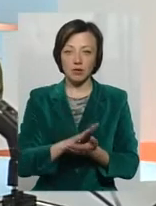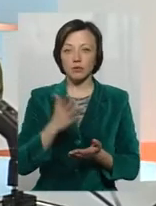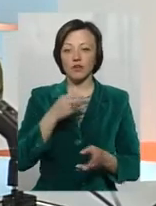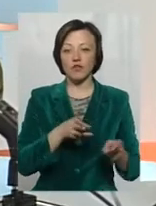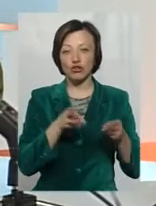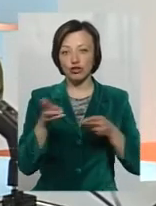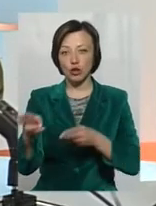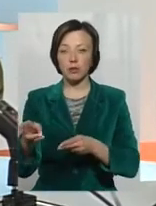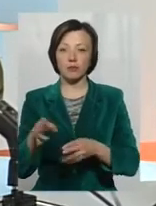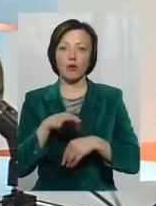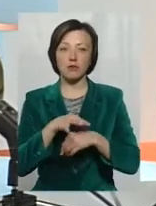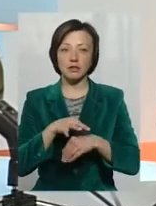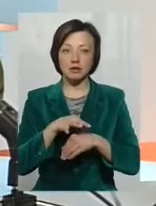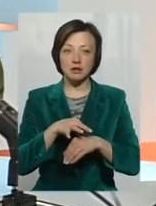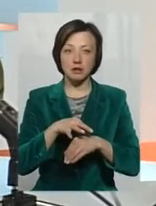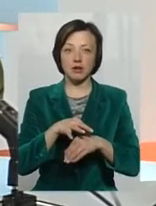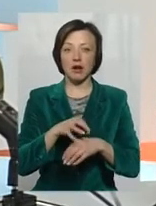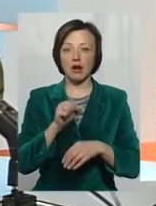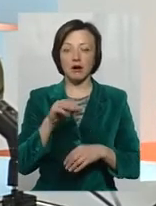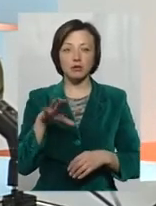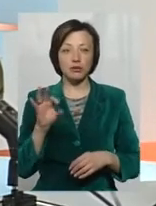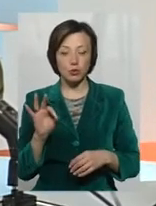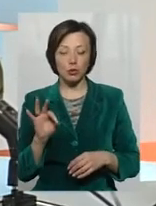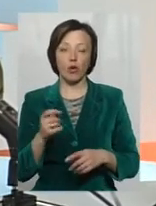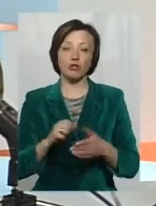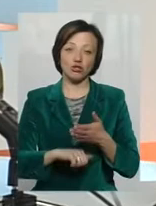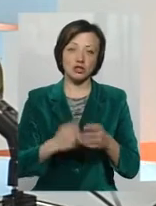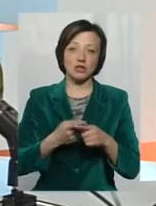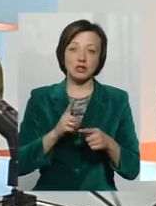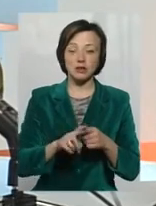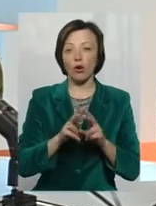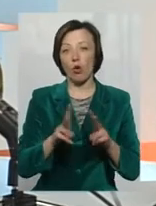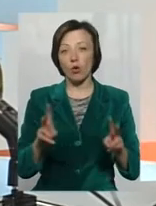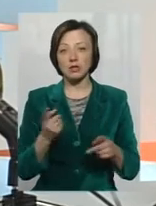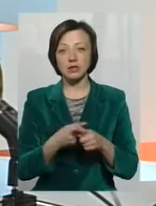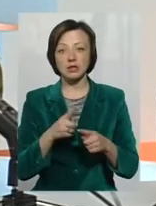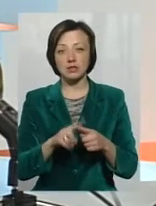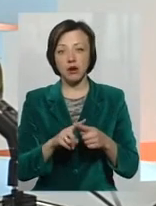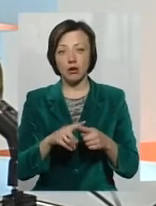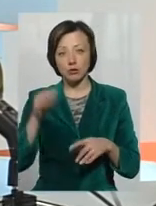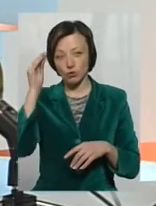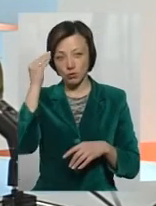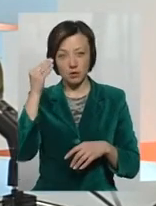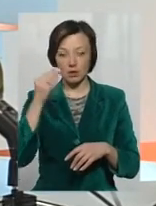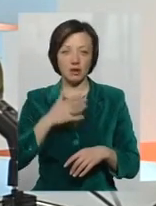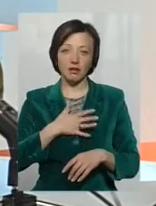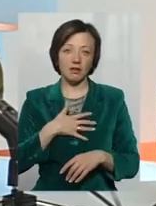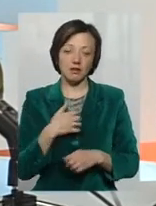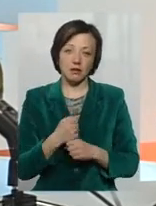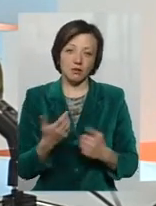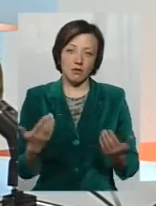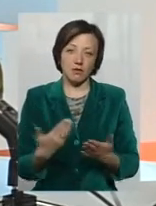зону проведення терористичної операції. Через то когось це бачення не